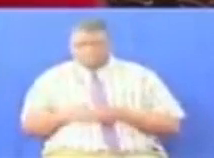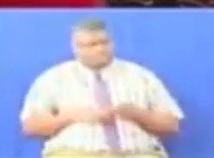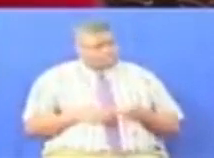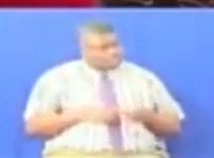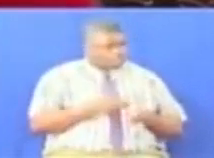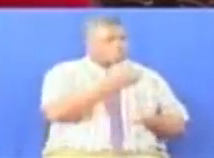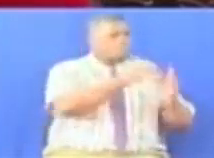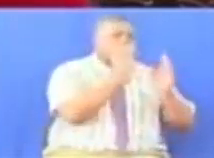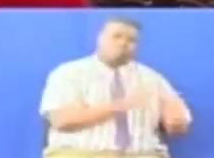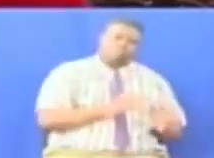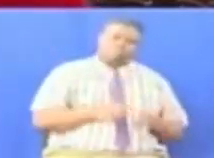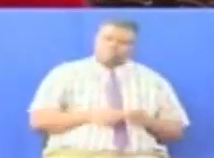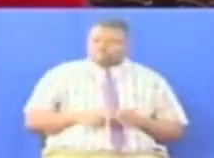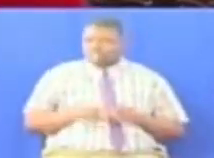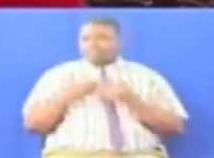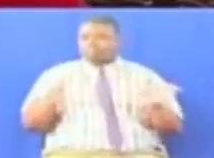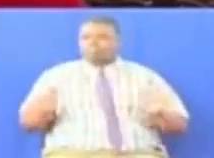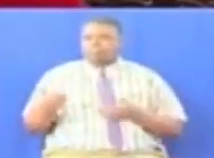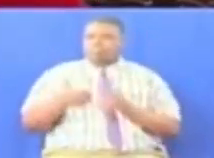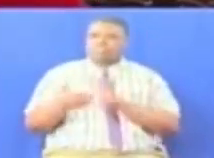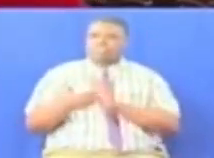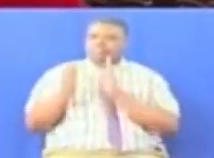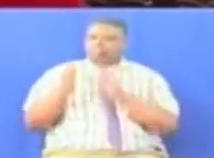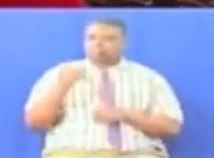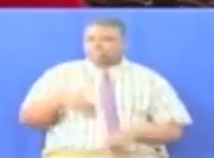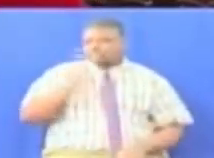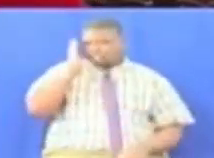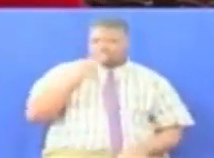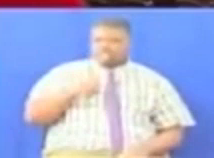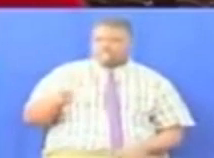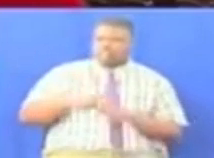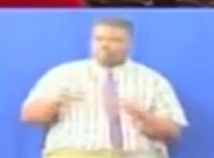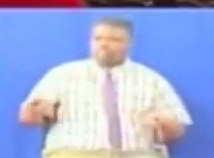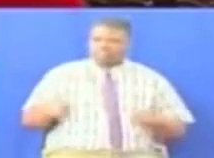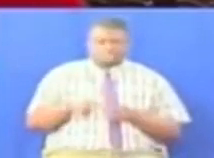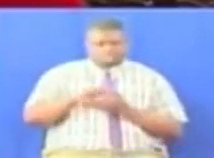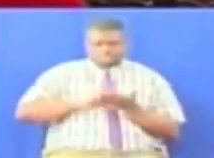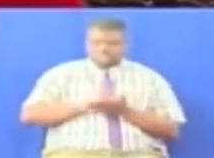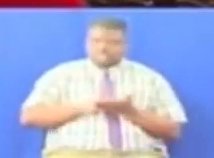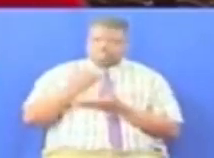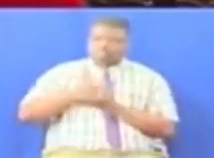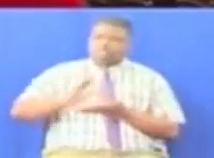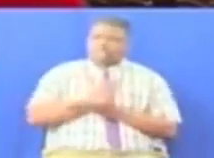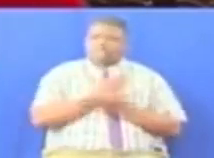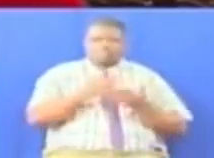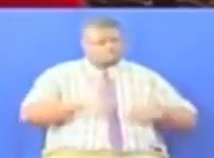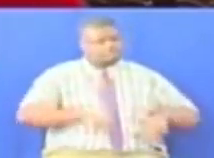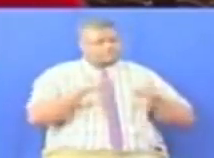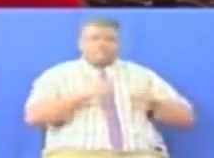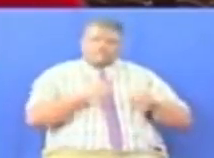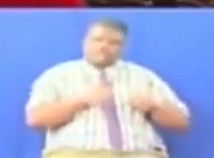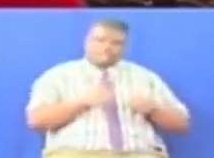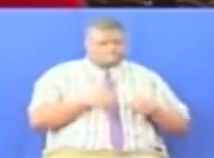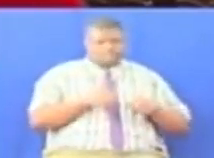spika yafunguliwe dhidi ya mwanasheria mkuu wa serikali. Marekebisho haya ni kinyume na msingi ya mgawanyo wa mamlaka baina ya mihimili mbalimbali katika